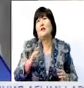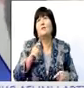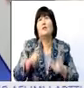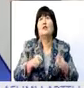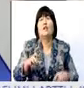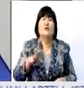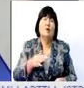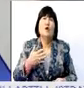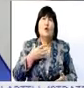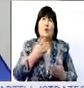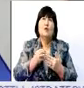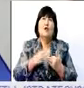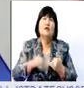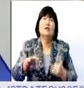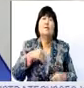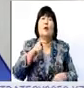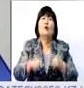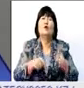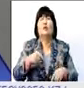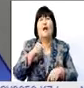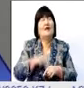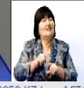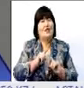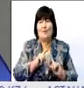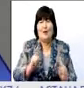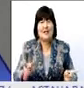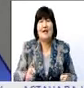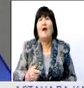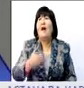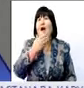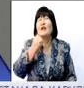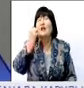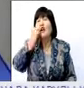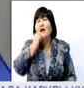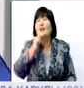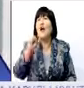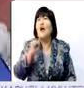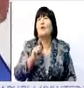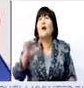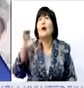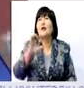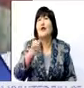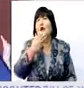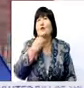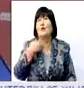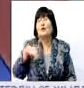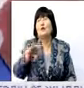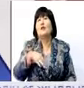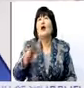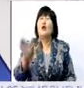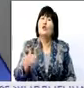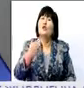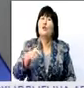маған өз жерімде жүрген әсерім басқаша. Әдемі қартаюдың бабын тапқан Алмас Сағынбаев сұлу сырдың бойымен серуен